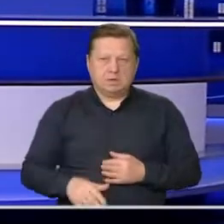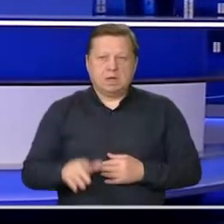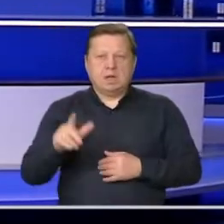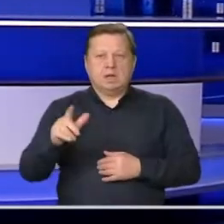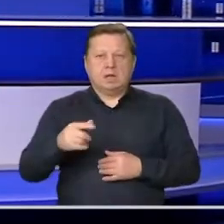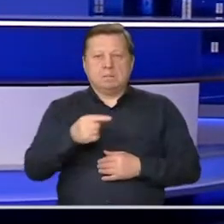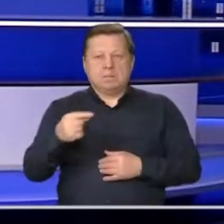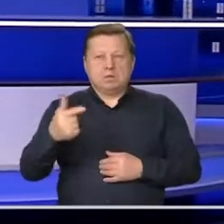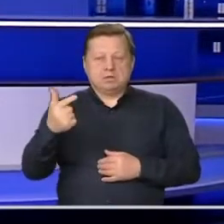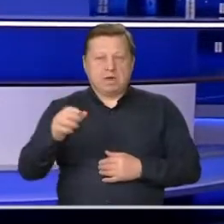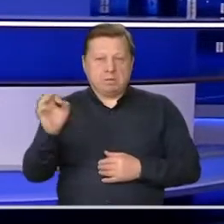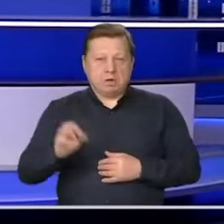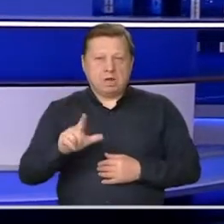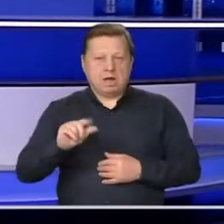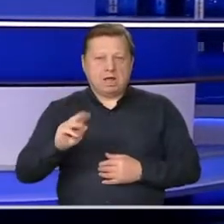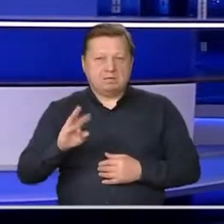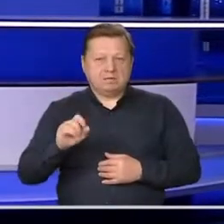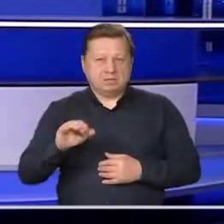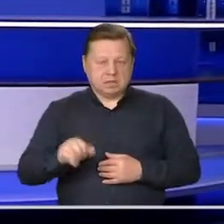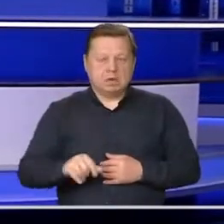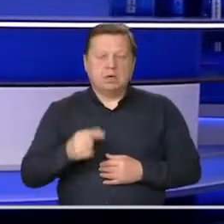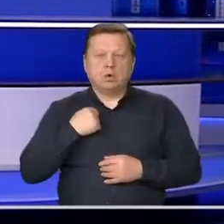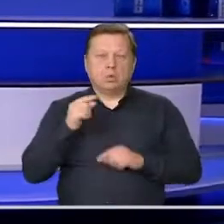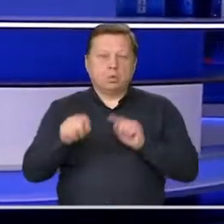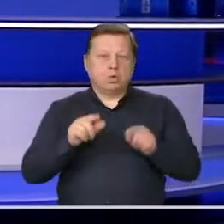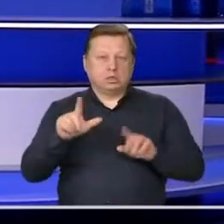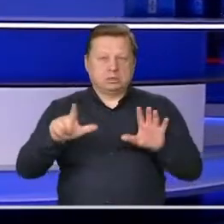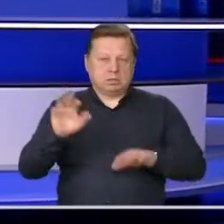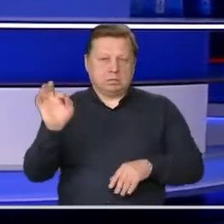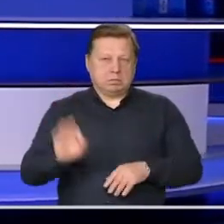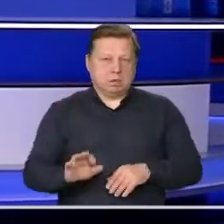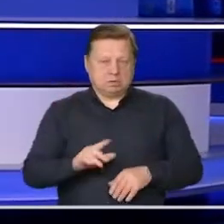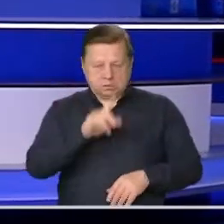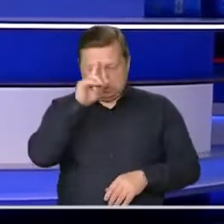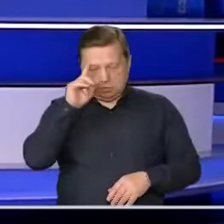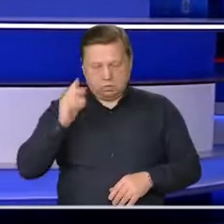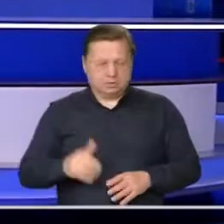Spadek minus 2 notuje także Lewica. Głosować na nią chce 7% badanych.